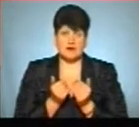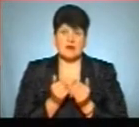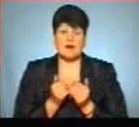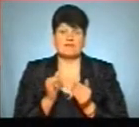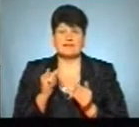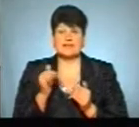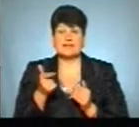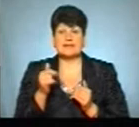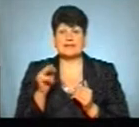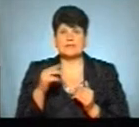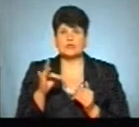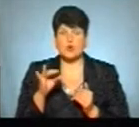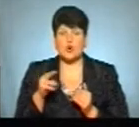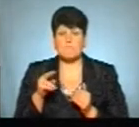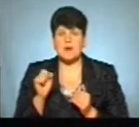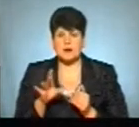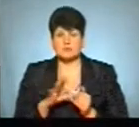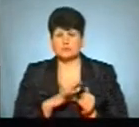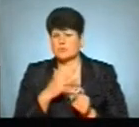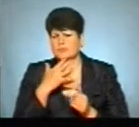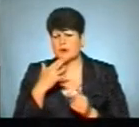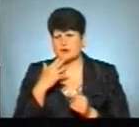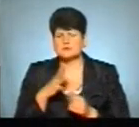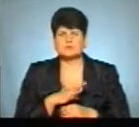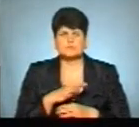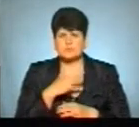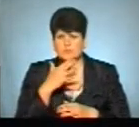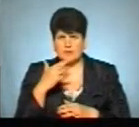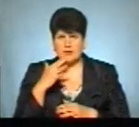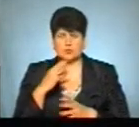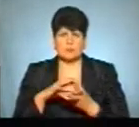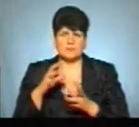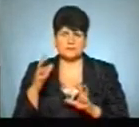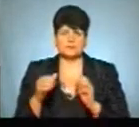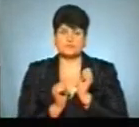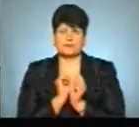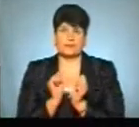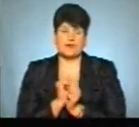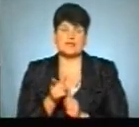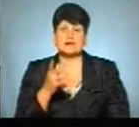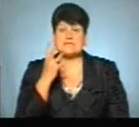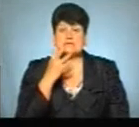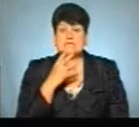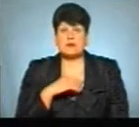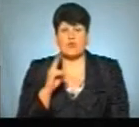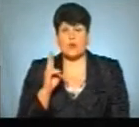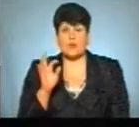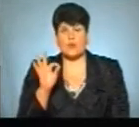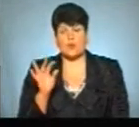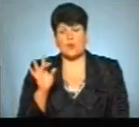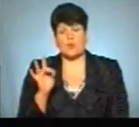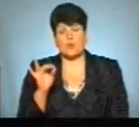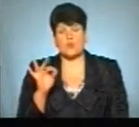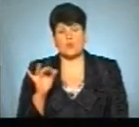гідропарку дуже багато, там десятки цих беріз елементарно висохли, їх з'їв короїд, також один